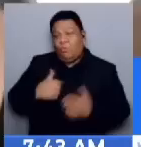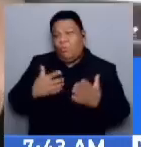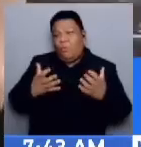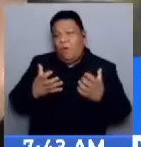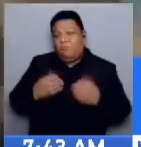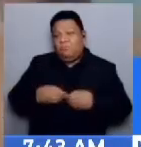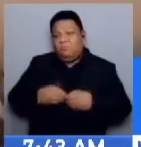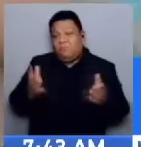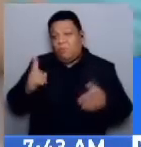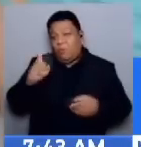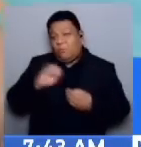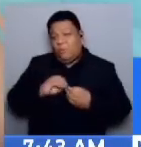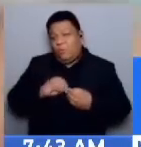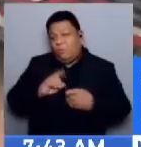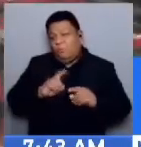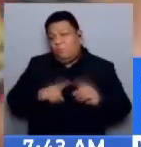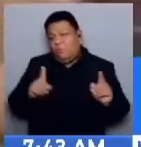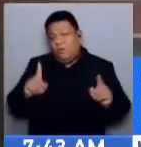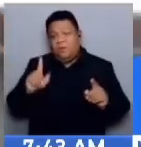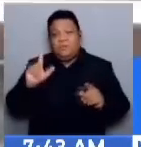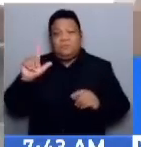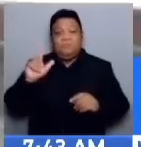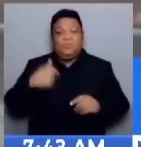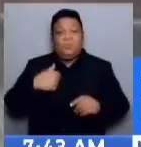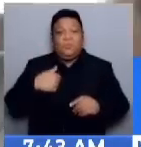pero mamimigay ulit tayo ng isa.